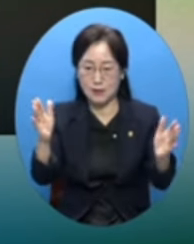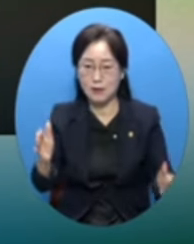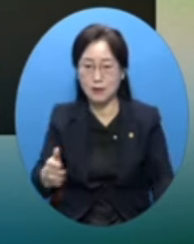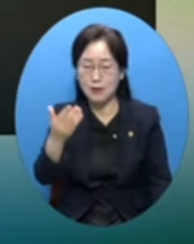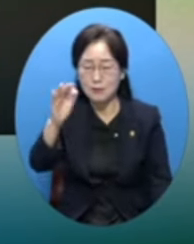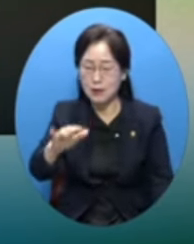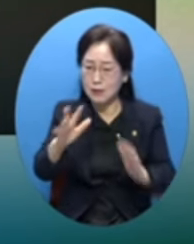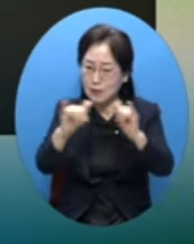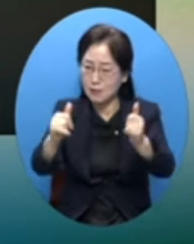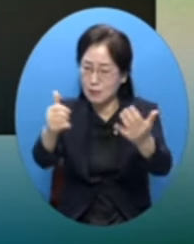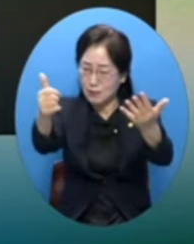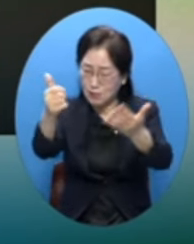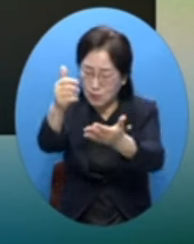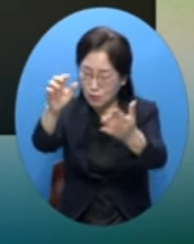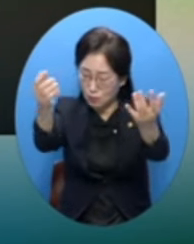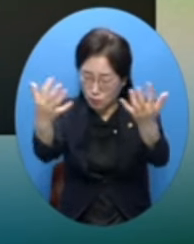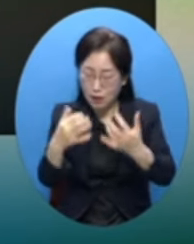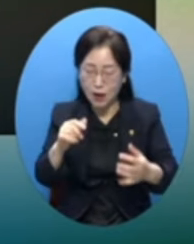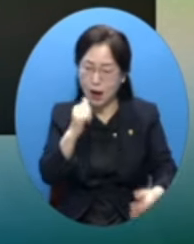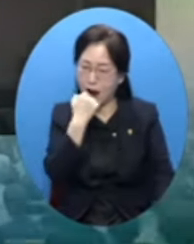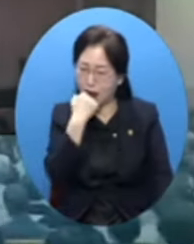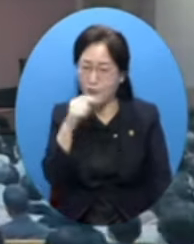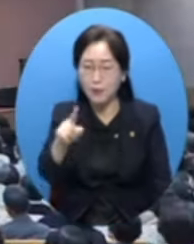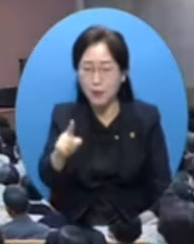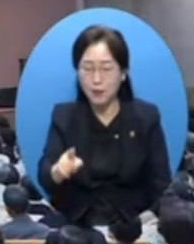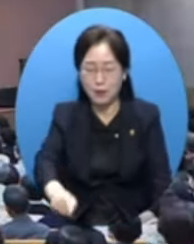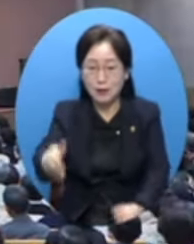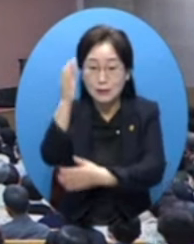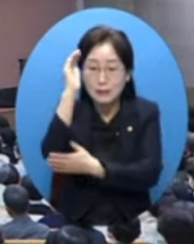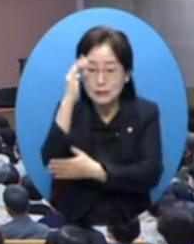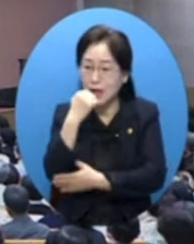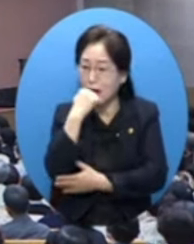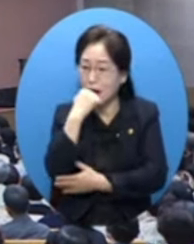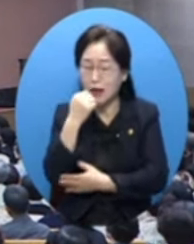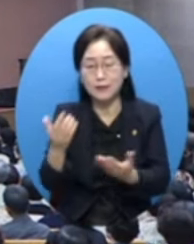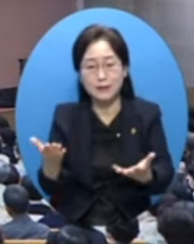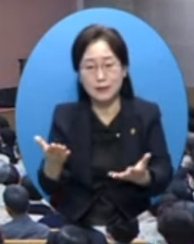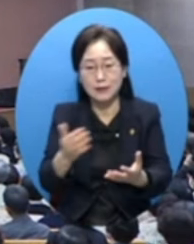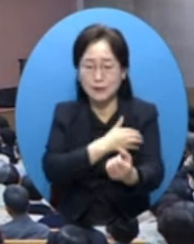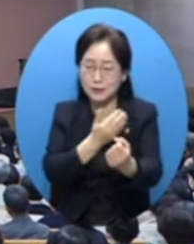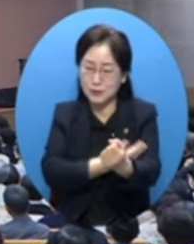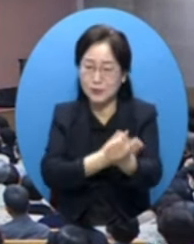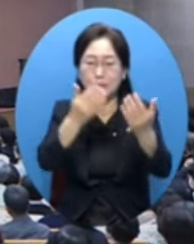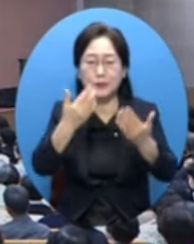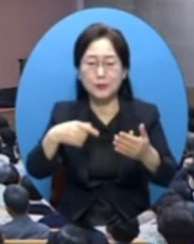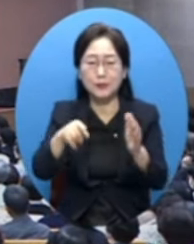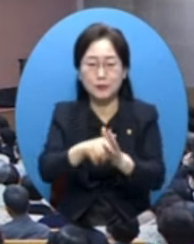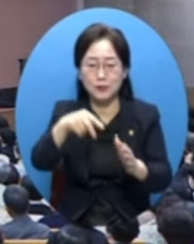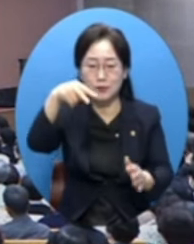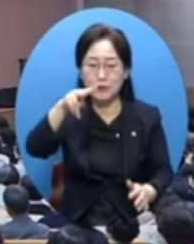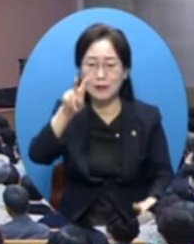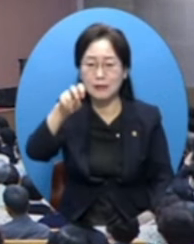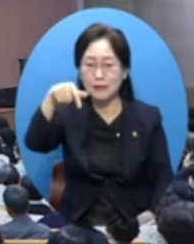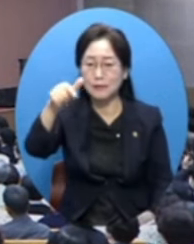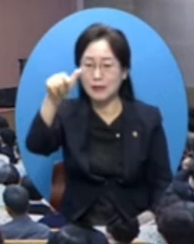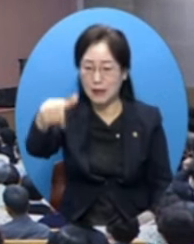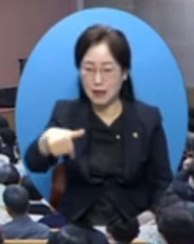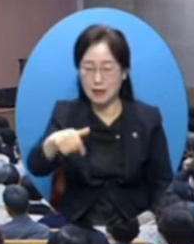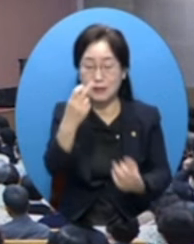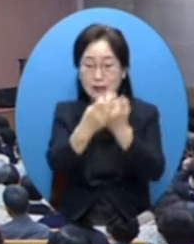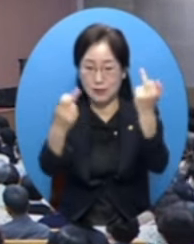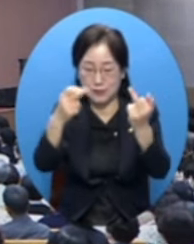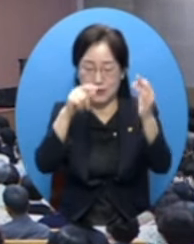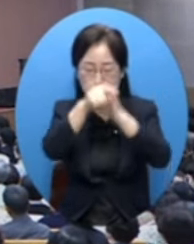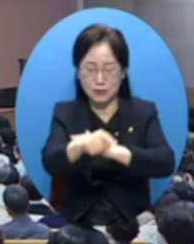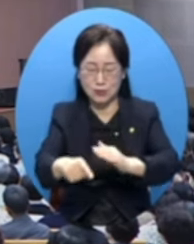사람들이 모이지 않습니다. 열심히 본인이 하긴 하는데 모이지 않아서 능력받기 위해서 상하산에 올라가서 내가 소나무를 하나씩